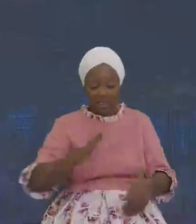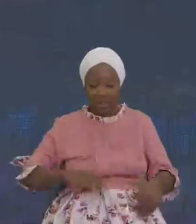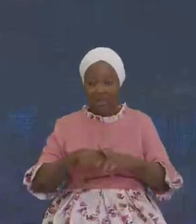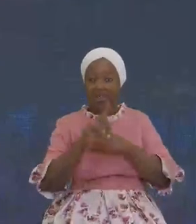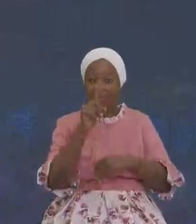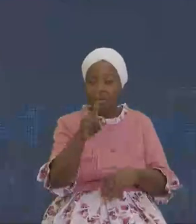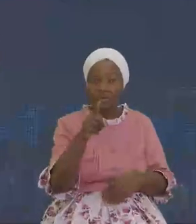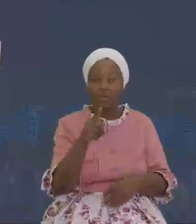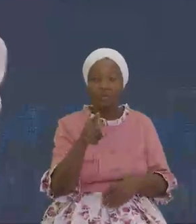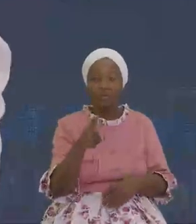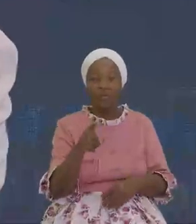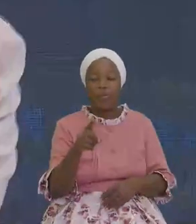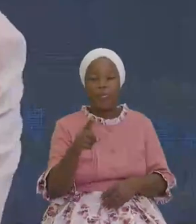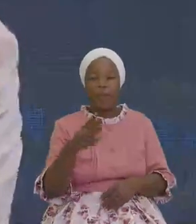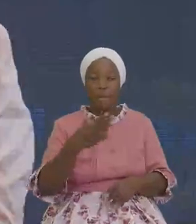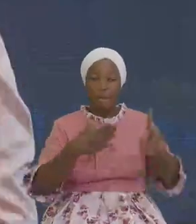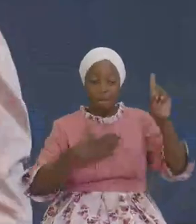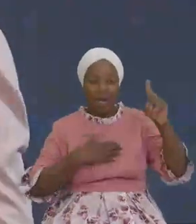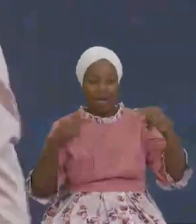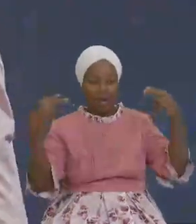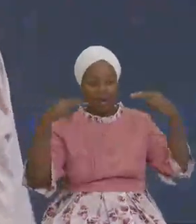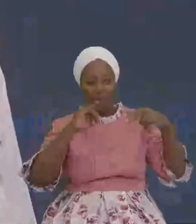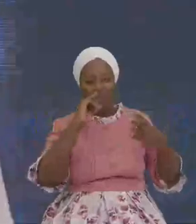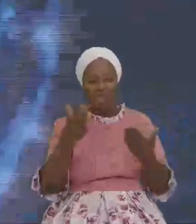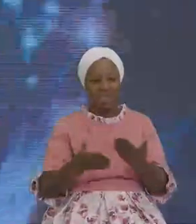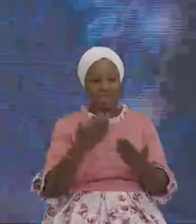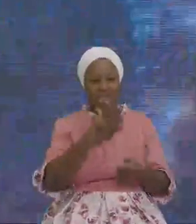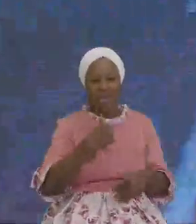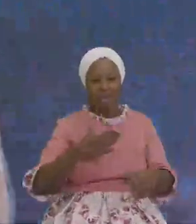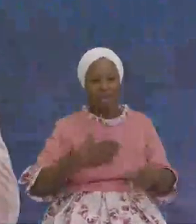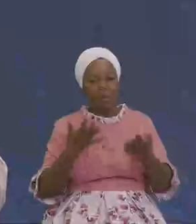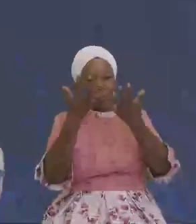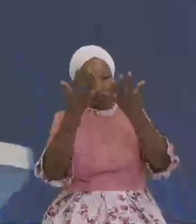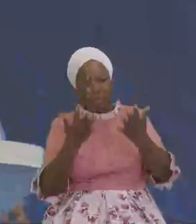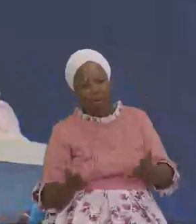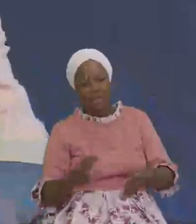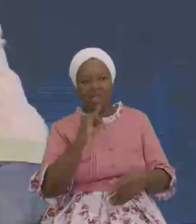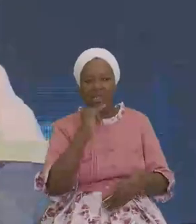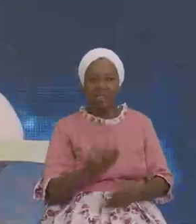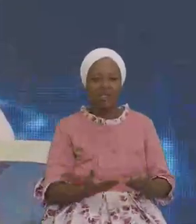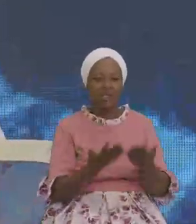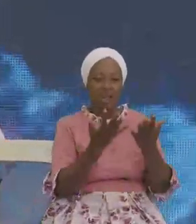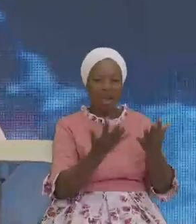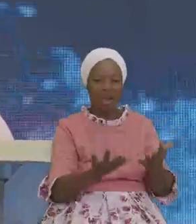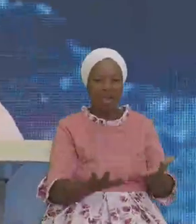toi, mon joug est doux et mon fardeau est léger.